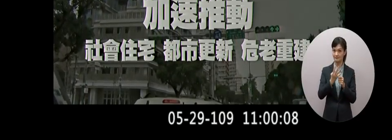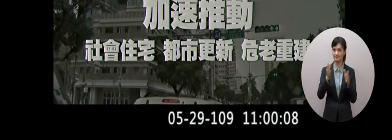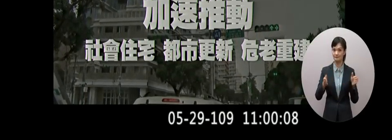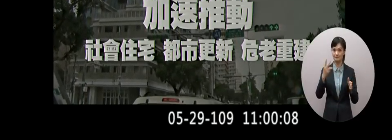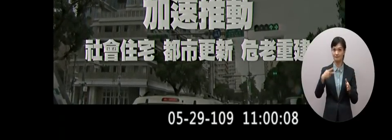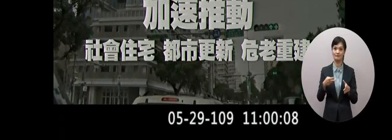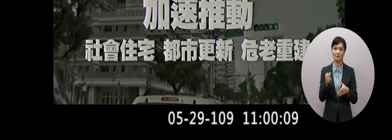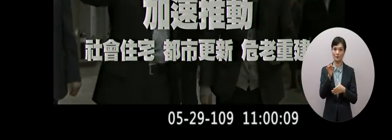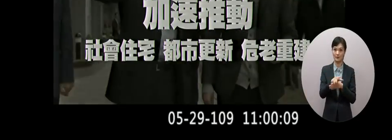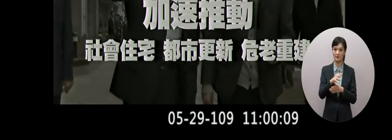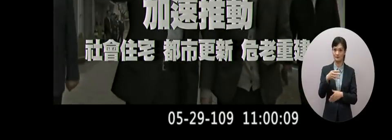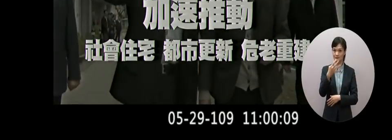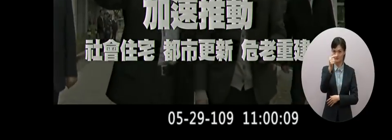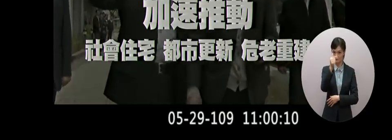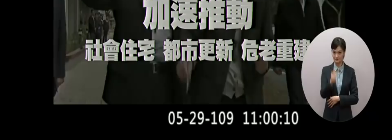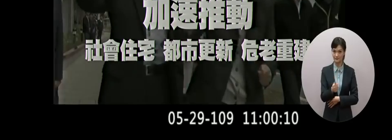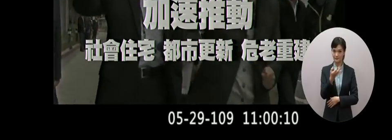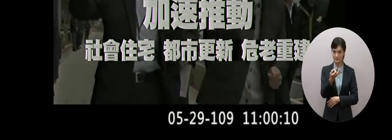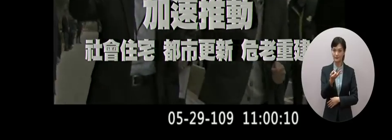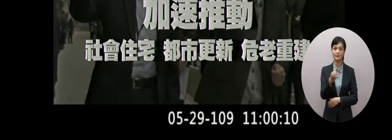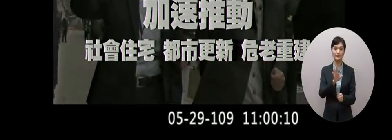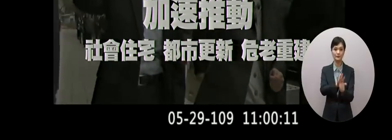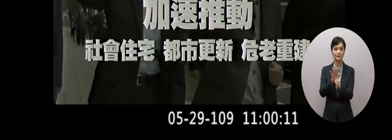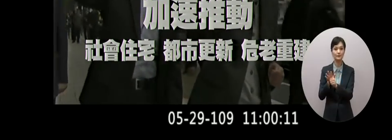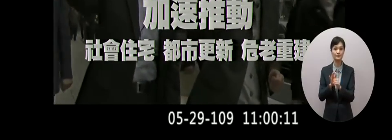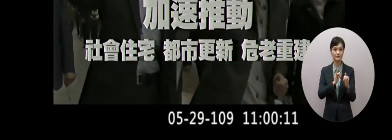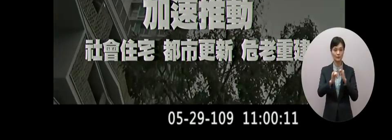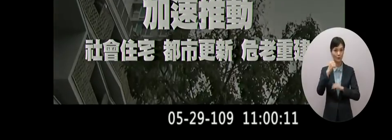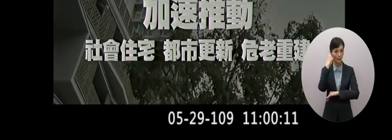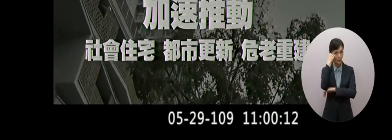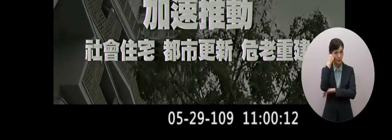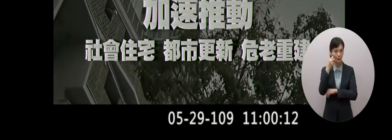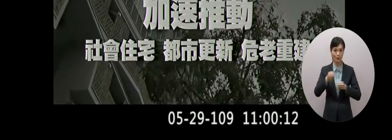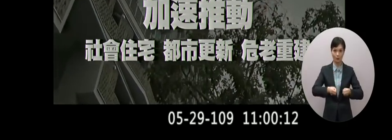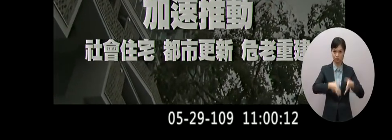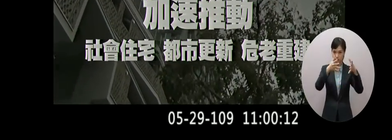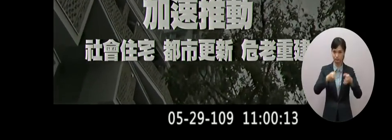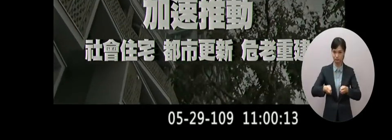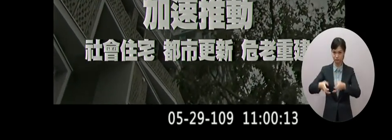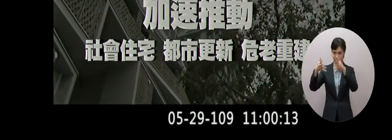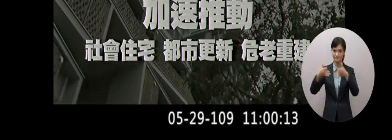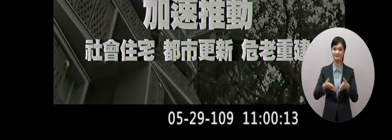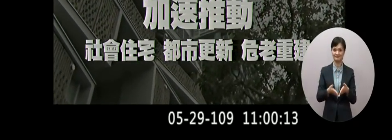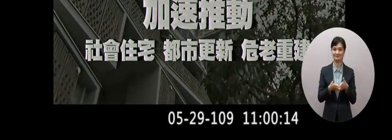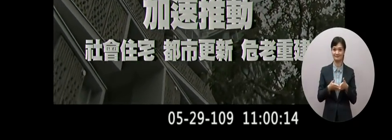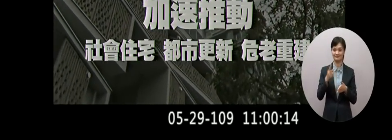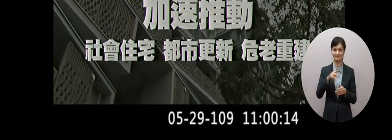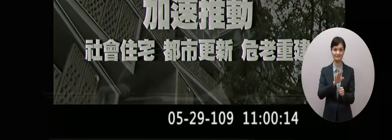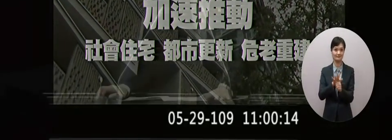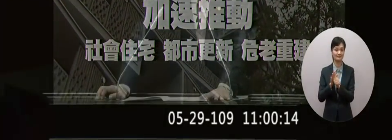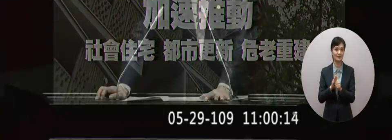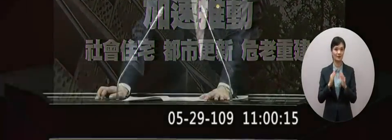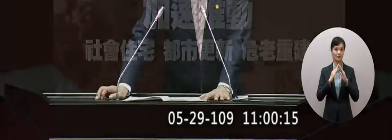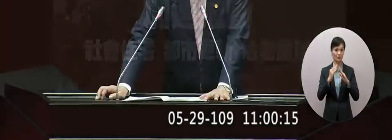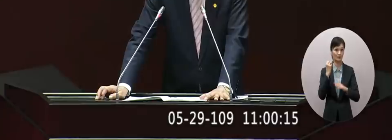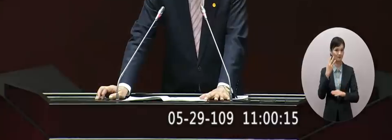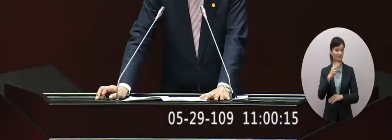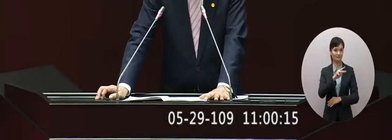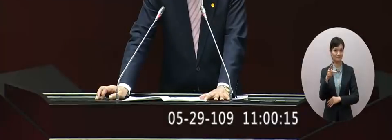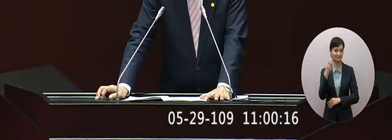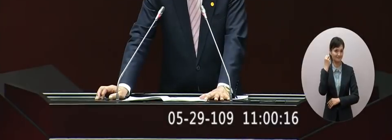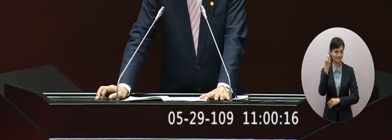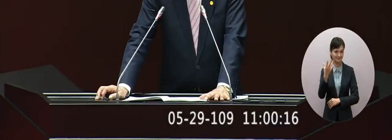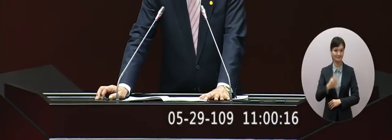400亿元来加速新办社会住宅，健全都市更新，透